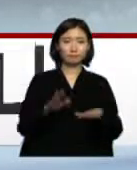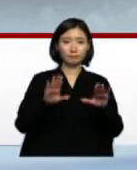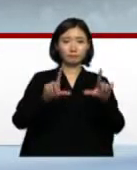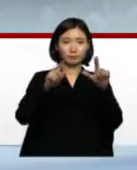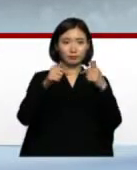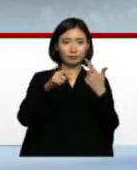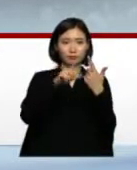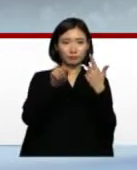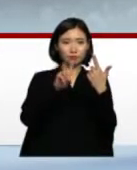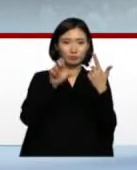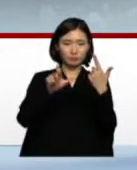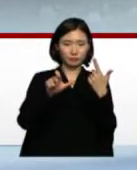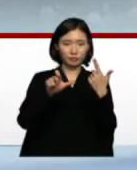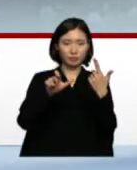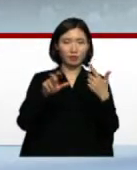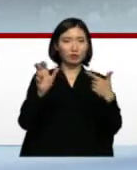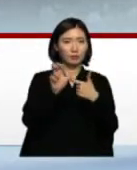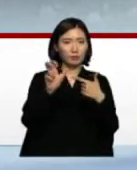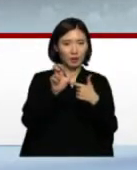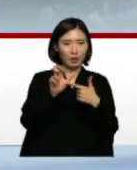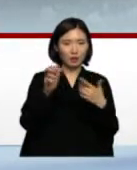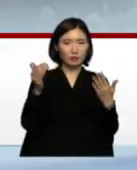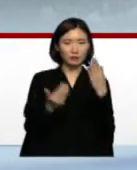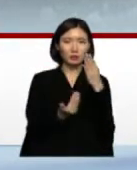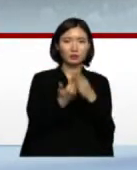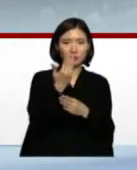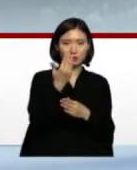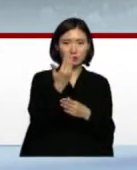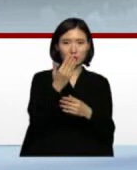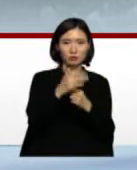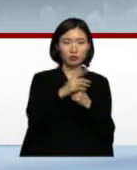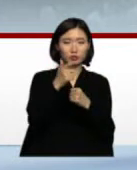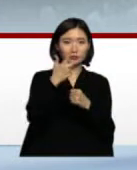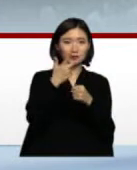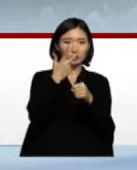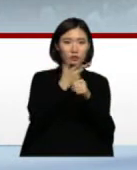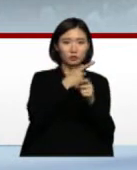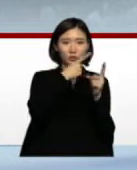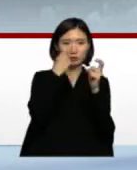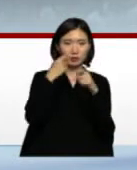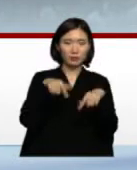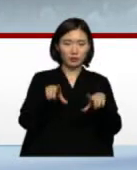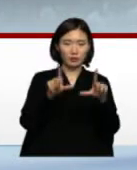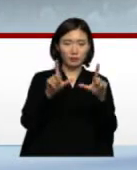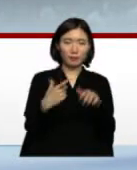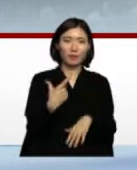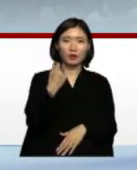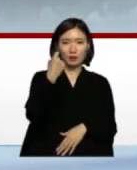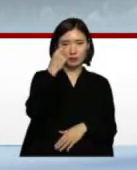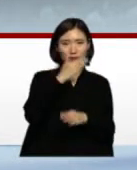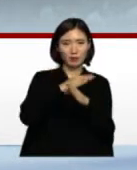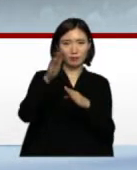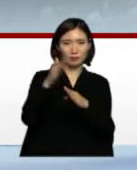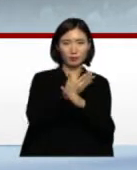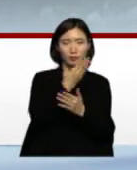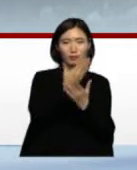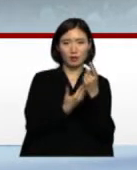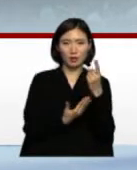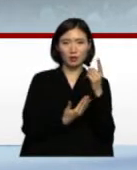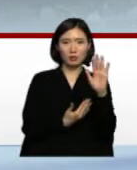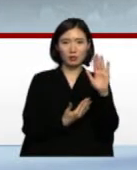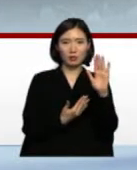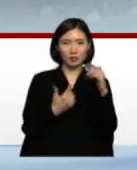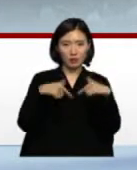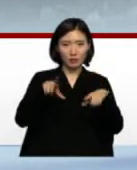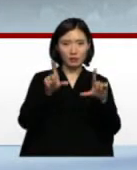올해 6월 25일은 6.25 전쟁이 발발한 지 67주년이 되는 날입니다. 하루빨리 남과 북이 하나가 되는 날을